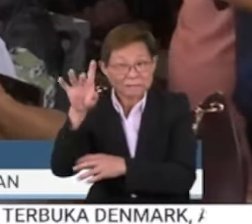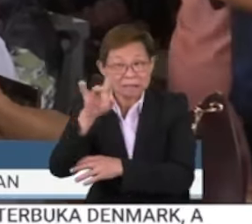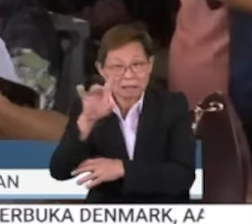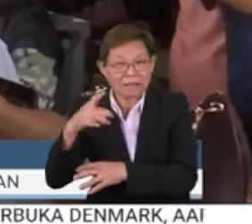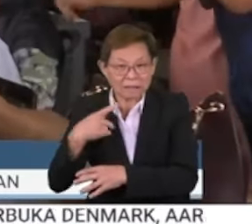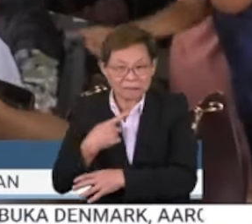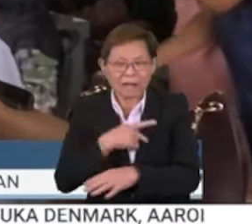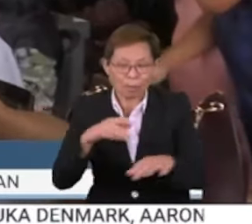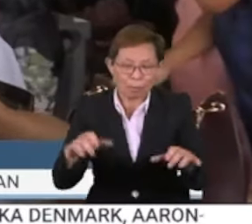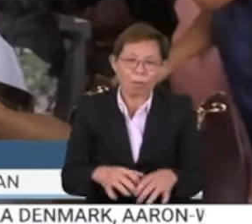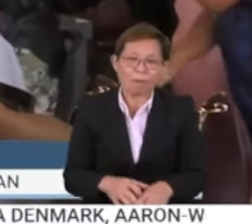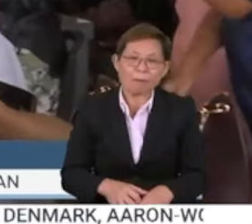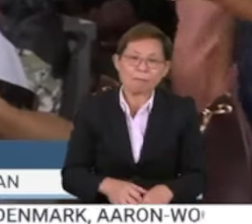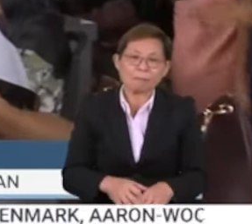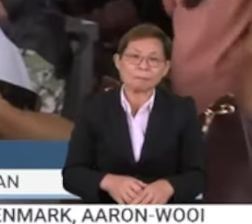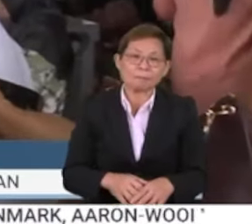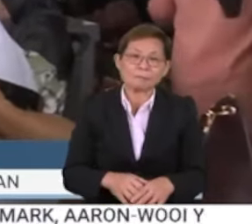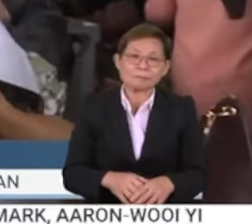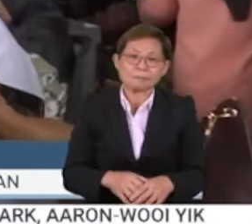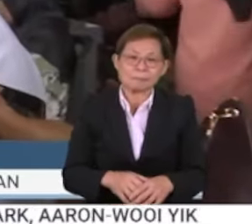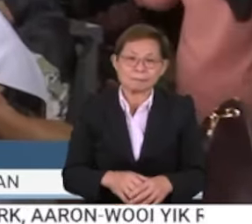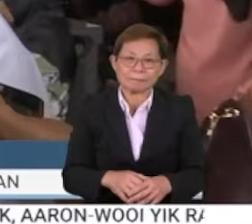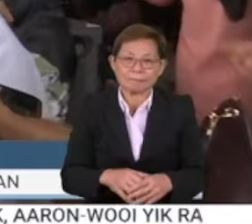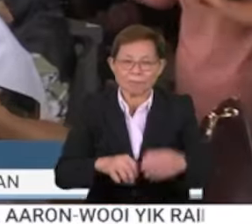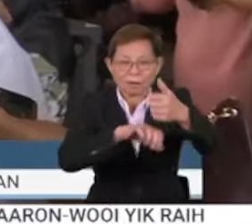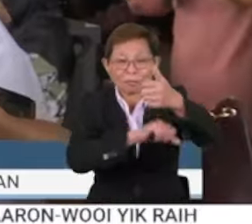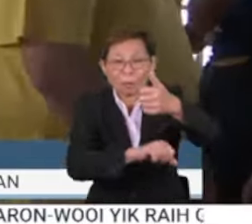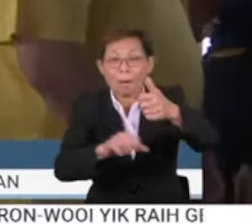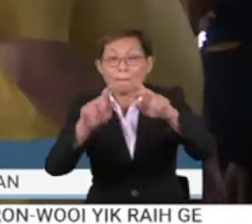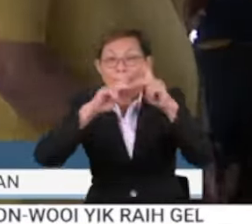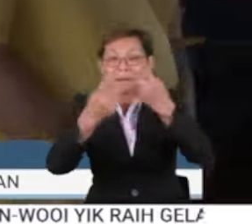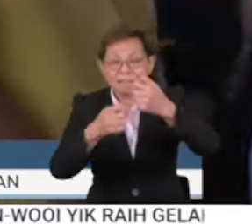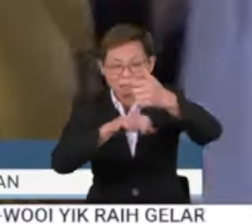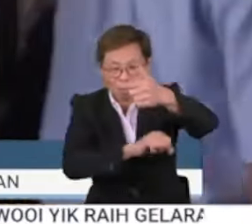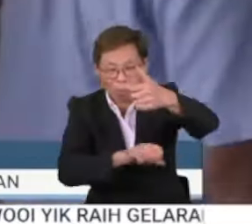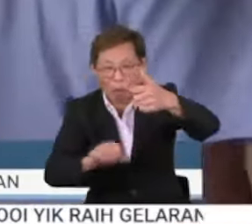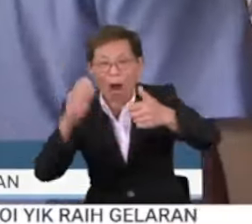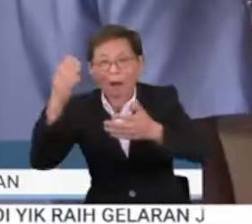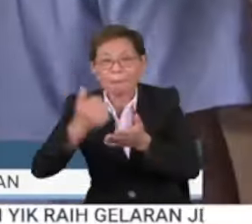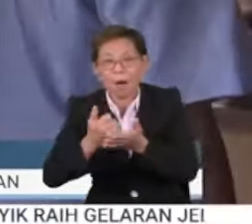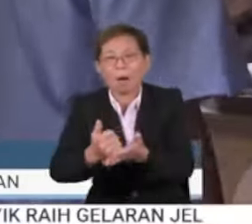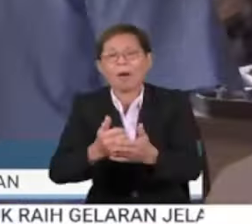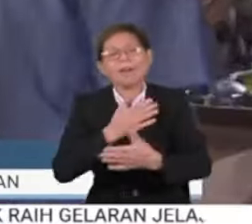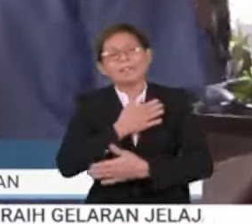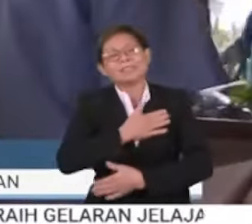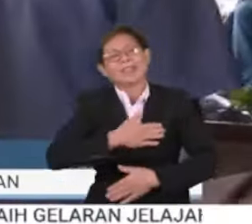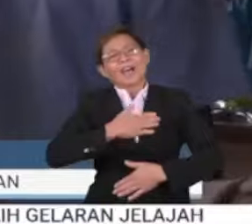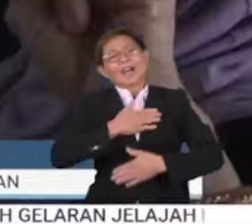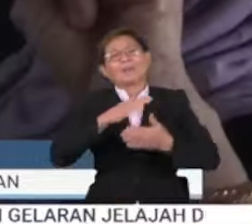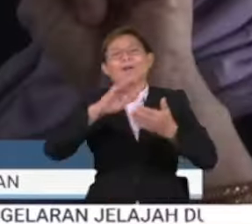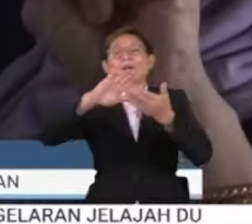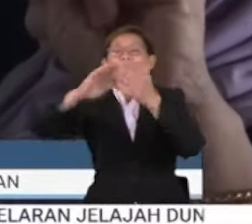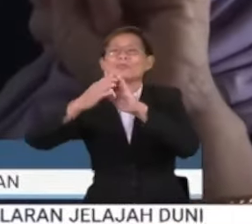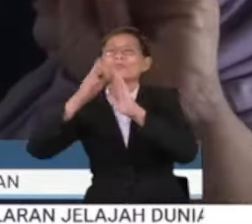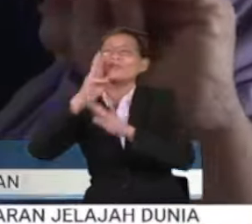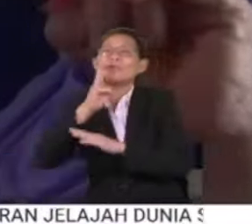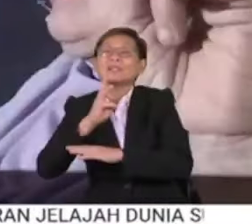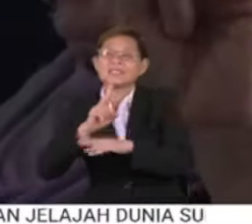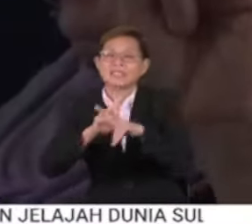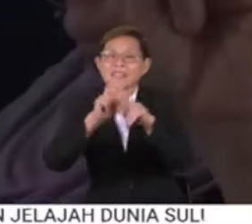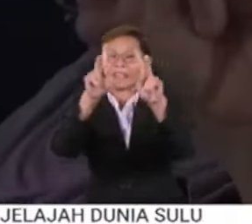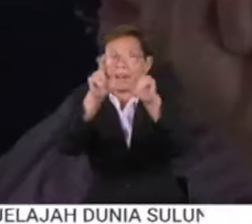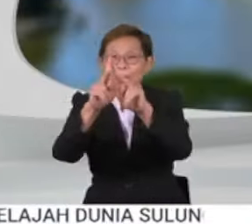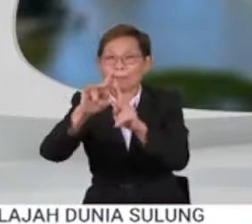gerakkan semualah, termasuk komponen parti akan membantu. Beliau ditemui pemberita pada program Santai Bersama Komuniti Wanita di Kampung